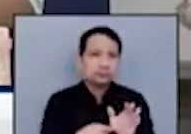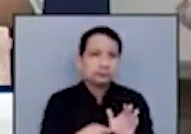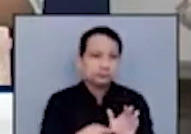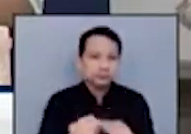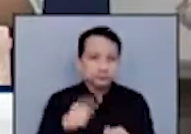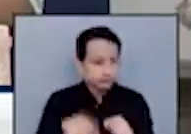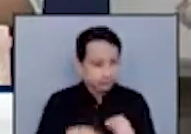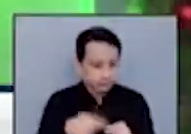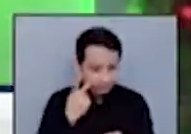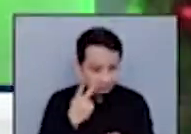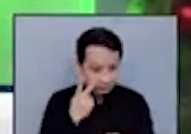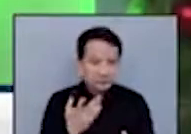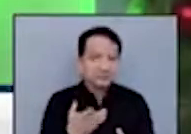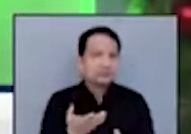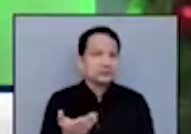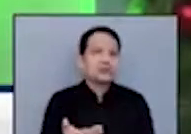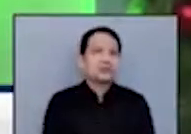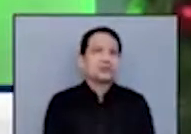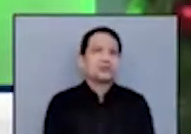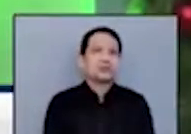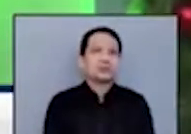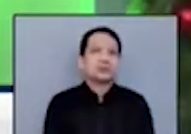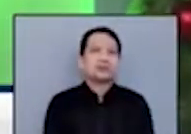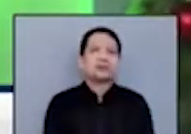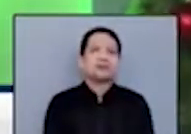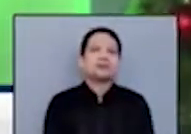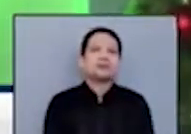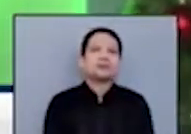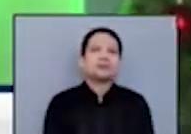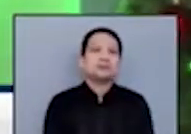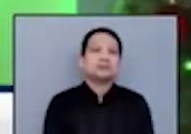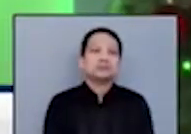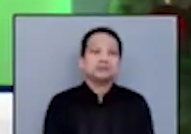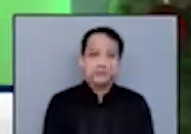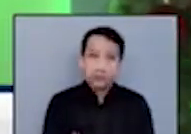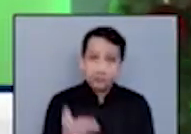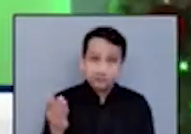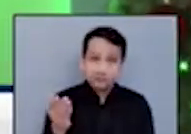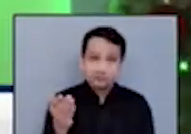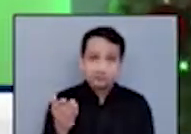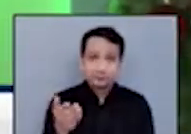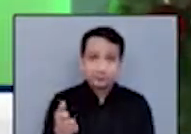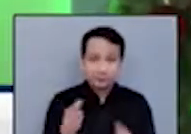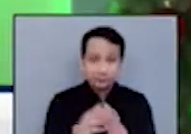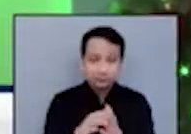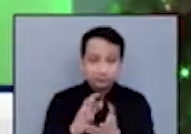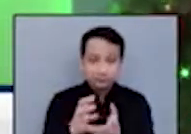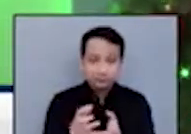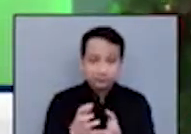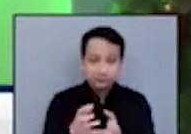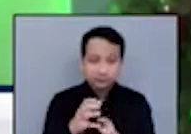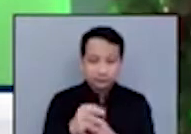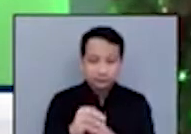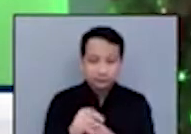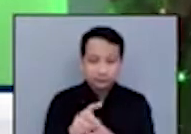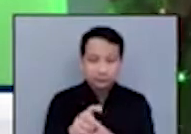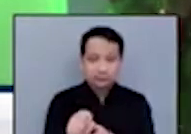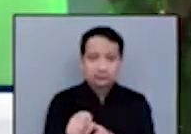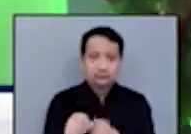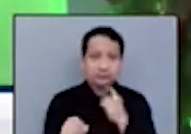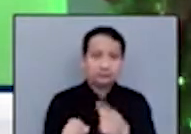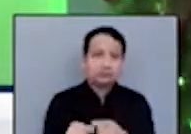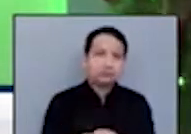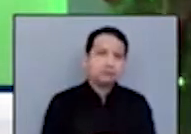Okay. Ano naman po yung maipapayo nyo sa ating mga ka-RSP, baka sakaling interesado na mag-alaga din ng mga praying mantis?